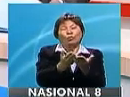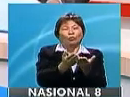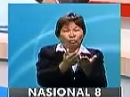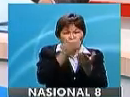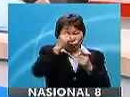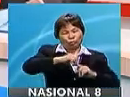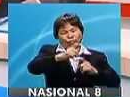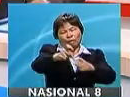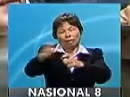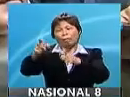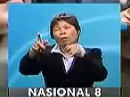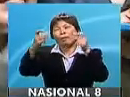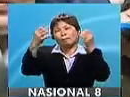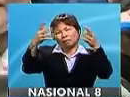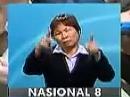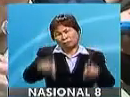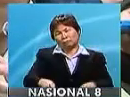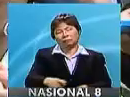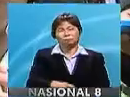ramai.